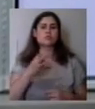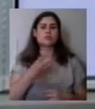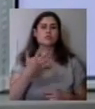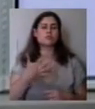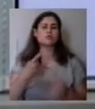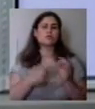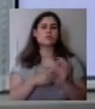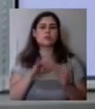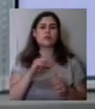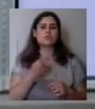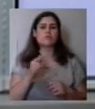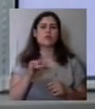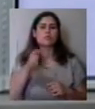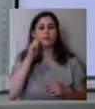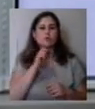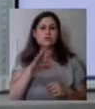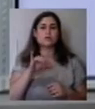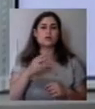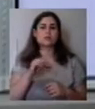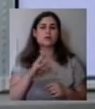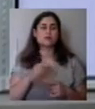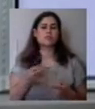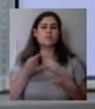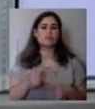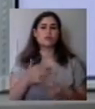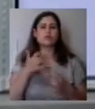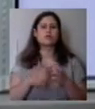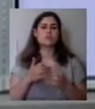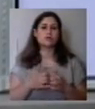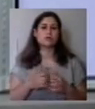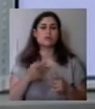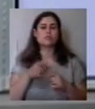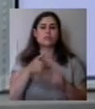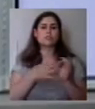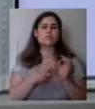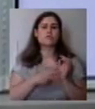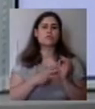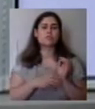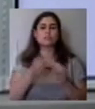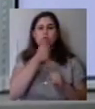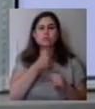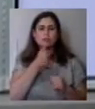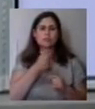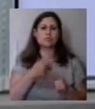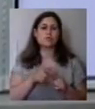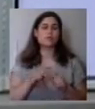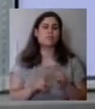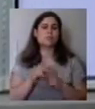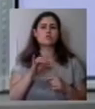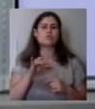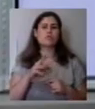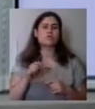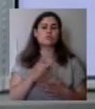3056 Нацгвардії України Сергій Стадник народився в Херсоні у 1980 році. Після строкової служби